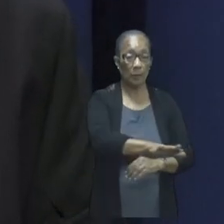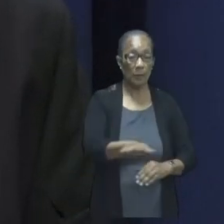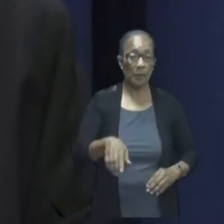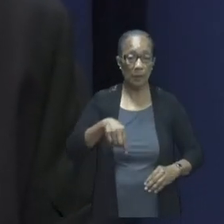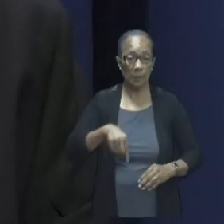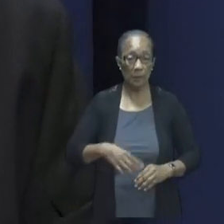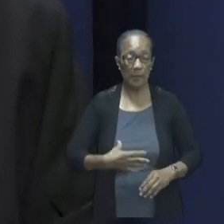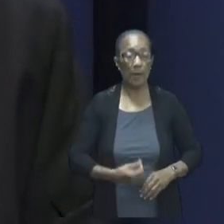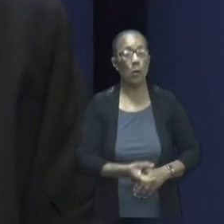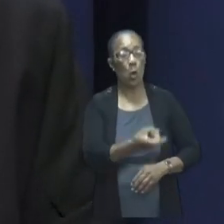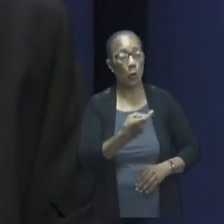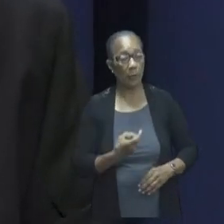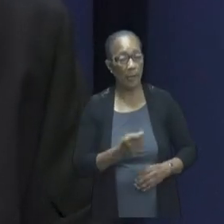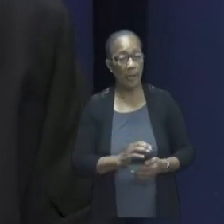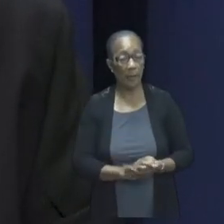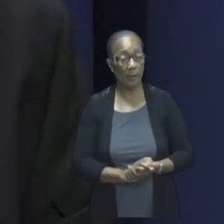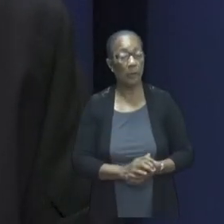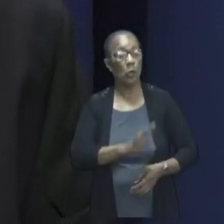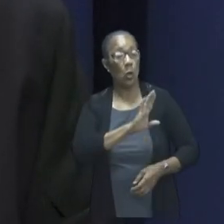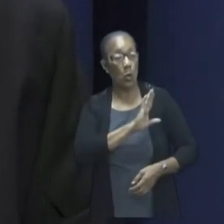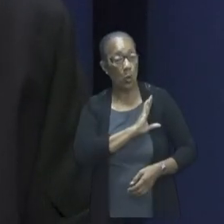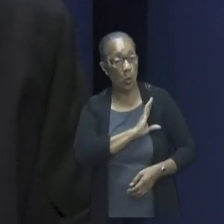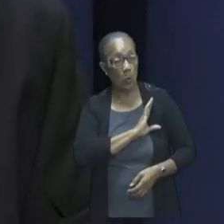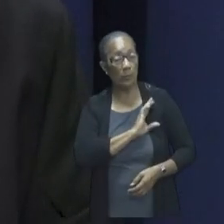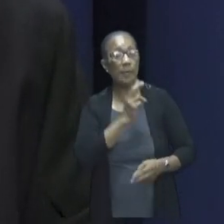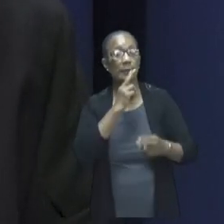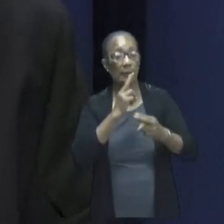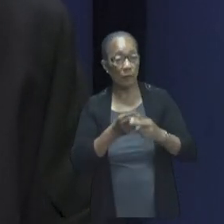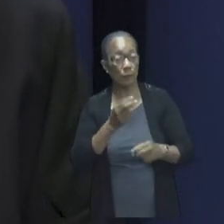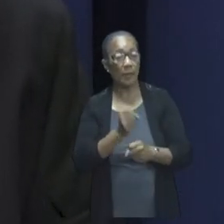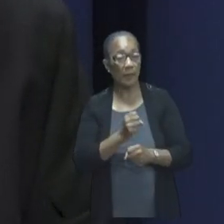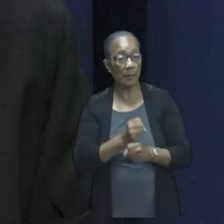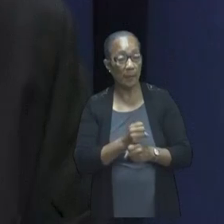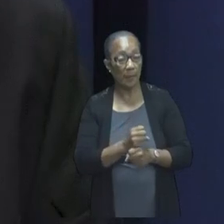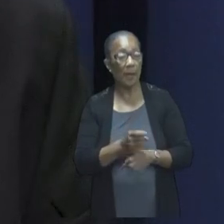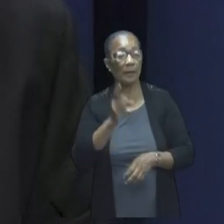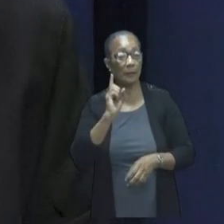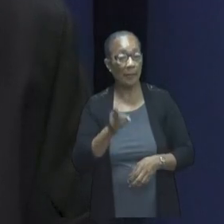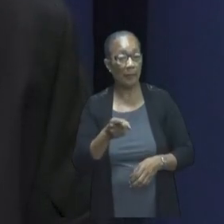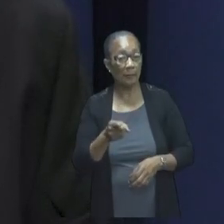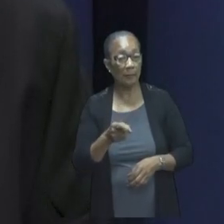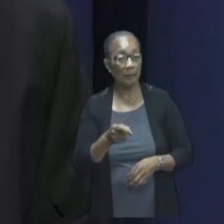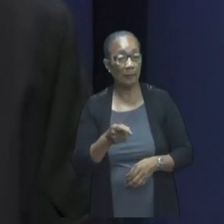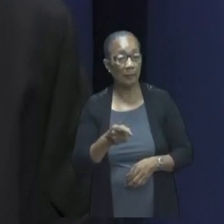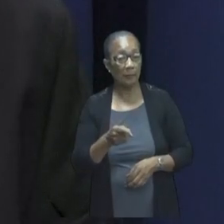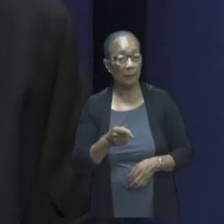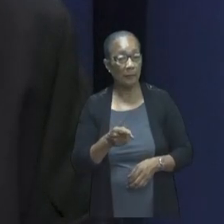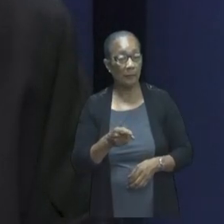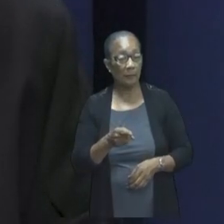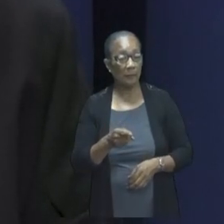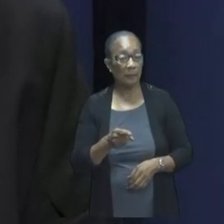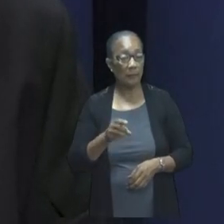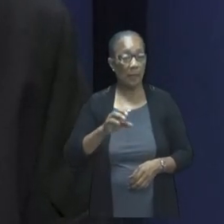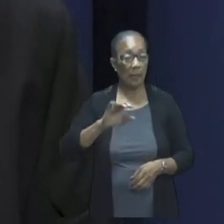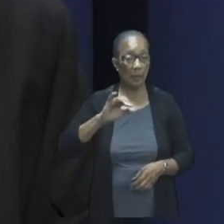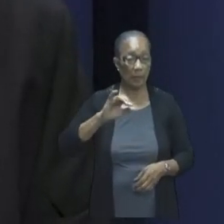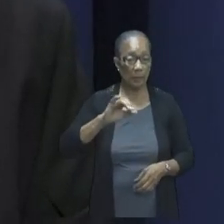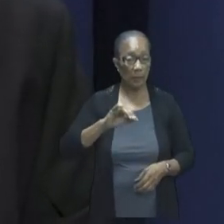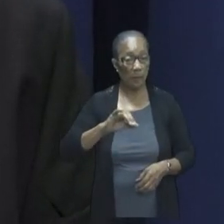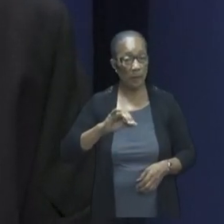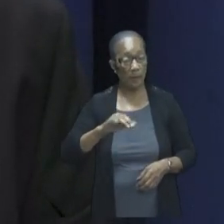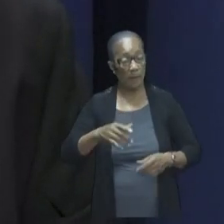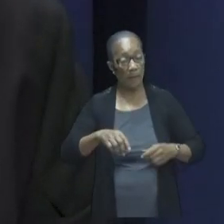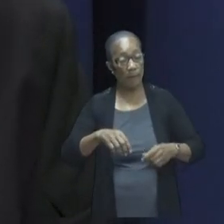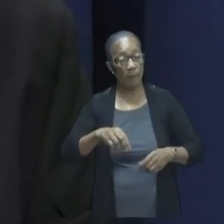uitdagingen bovendien zijn er afspraken gemaakt dat de middelen de reaver nieuwe voor carbon krediet